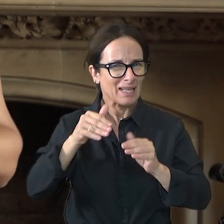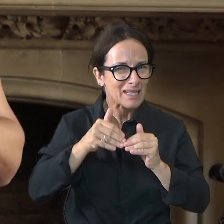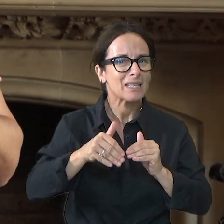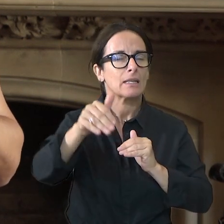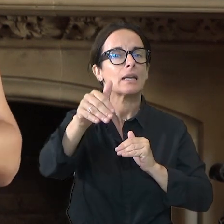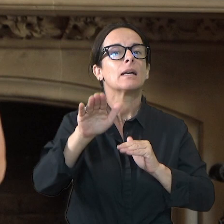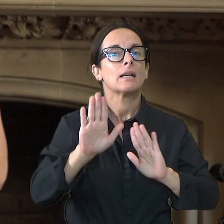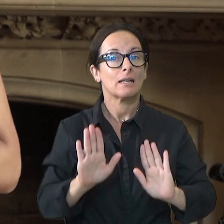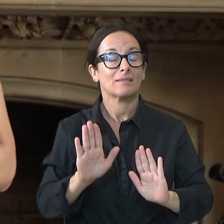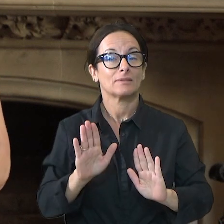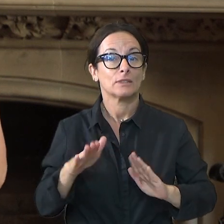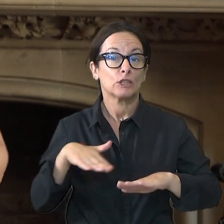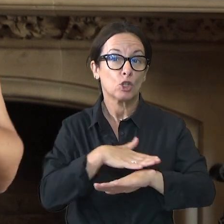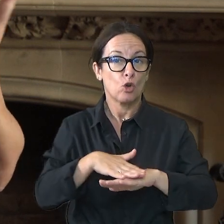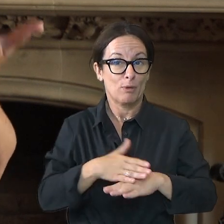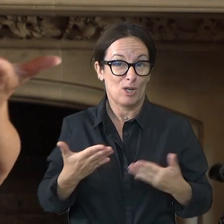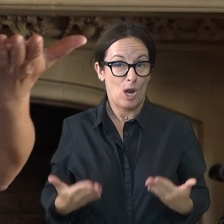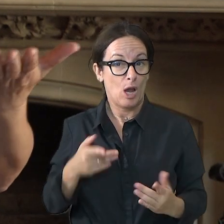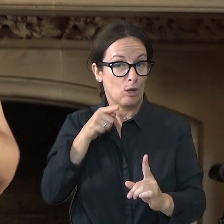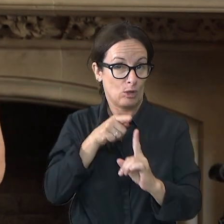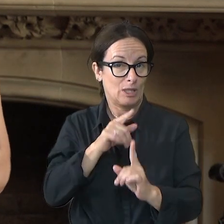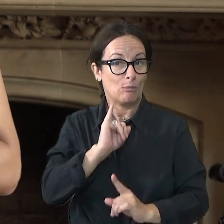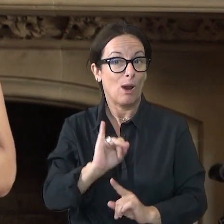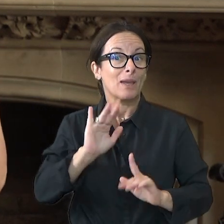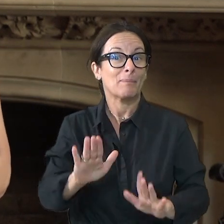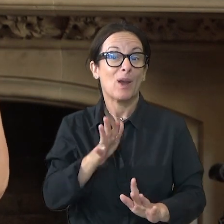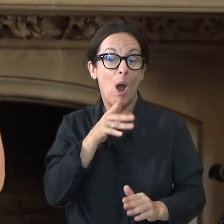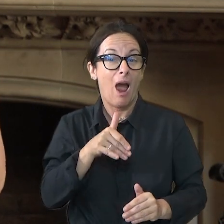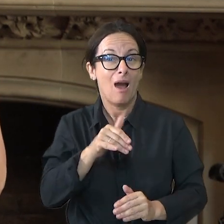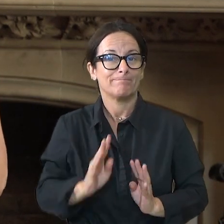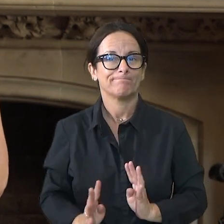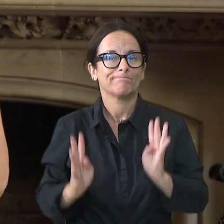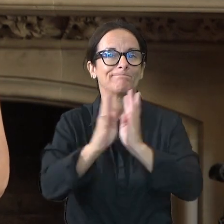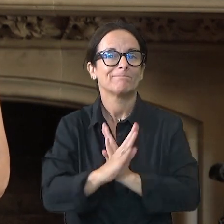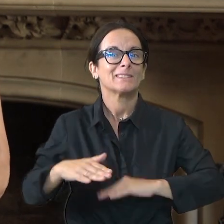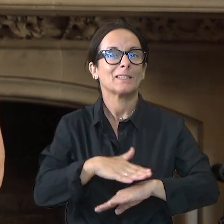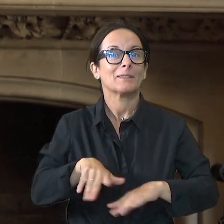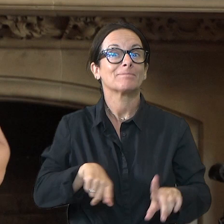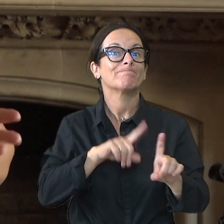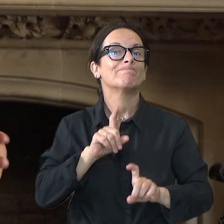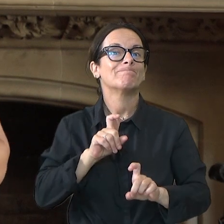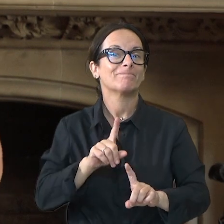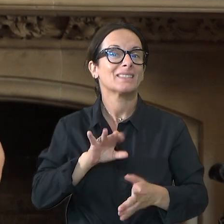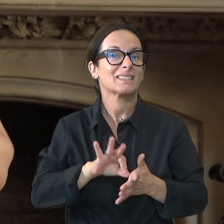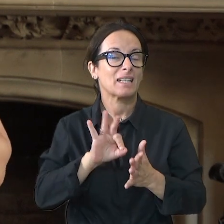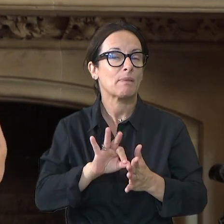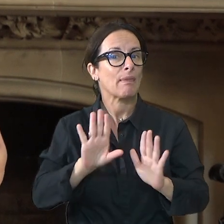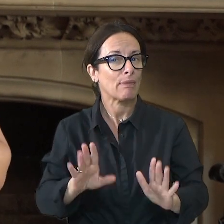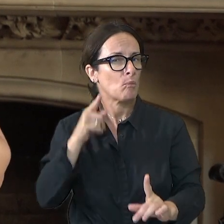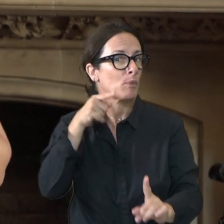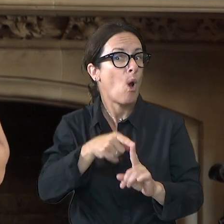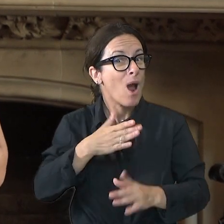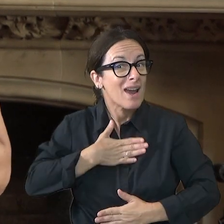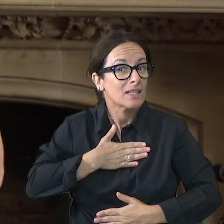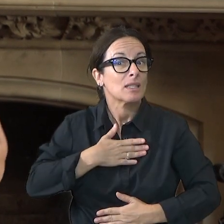té aquest govern actual, però que evidentment dependrà del govern entrant, és ampliar, reforçar aquest servei, arrel d'aquests